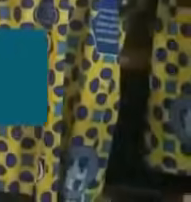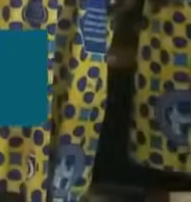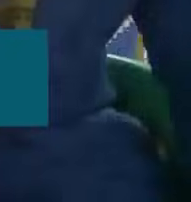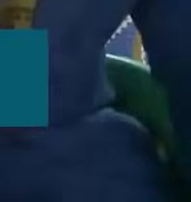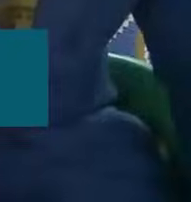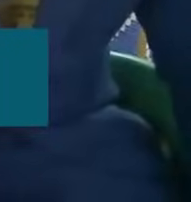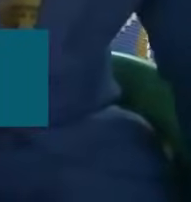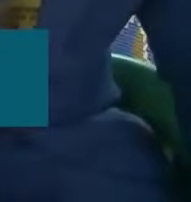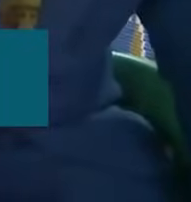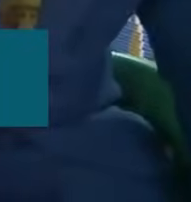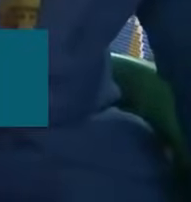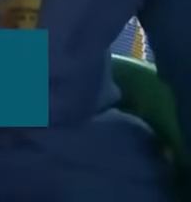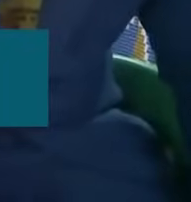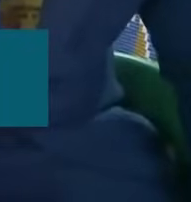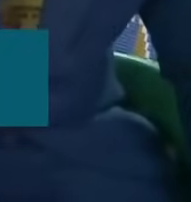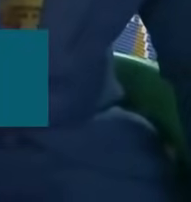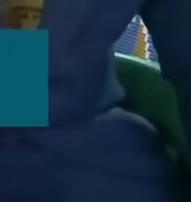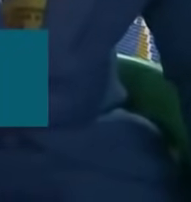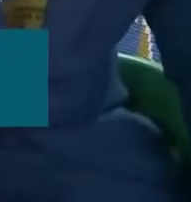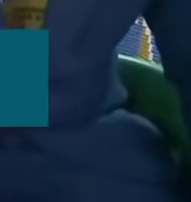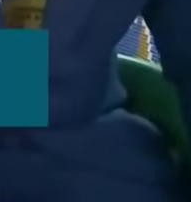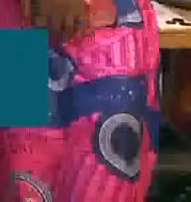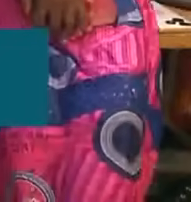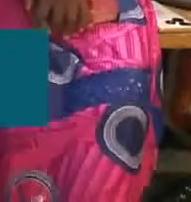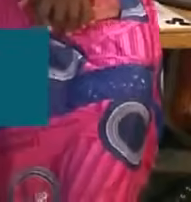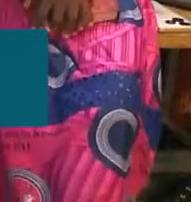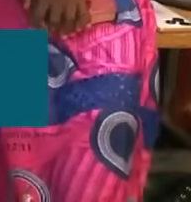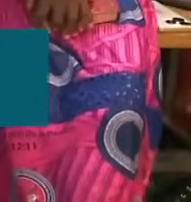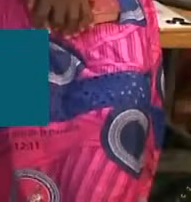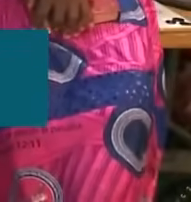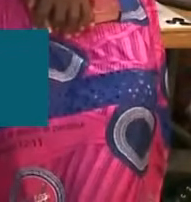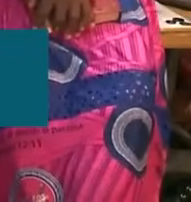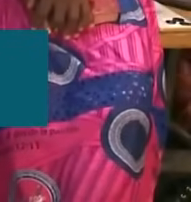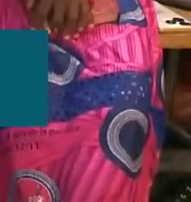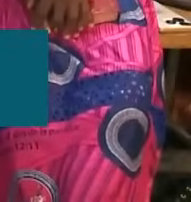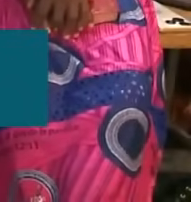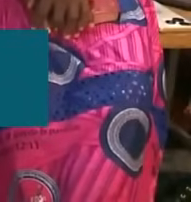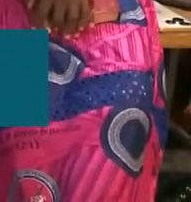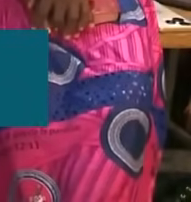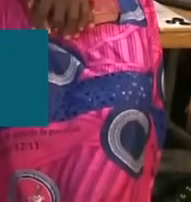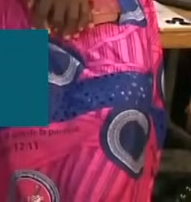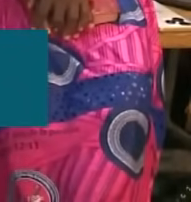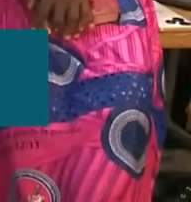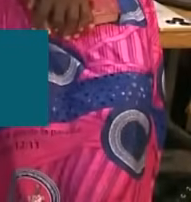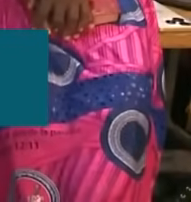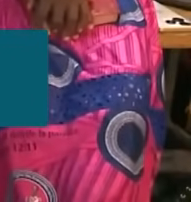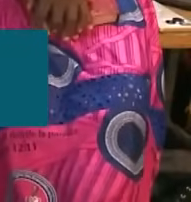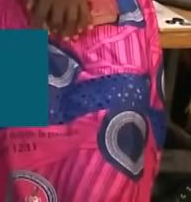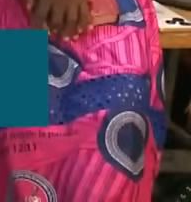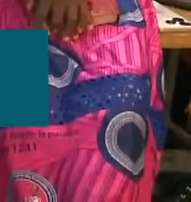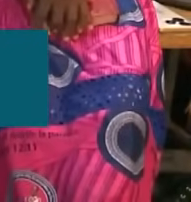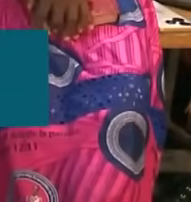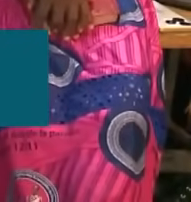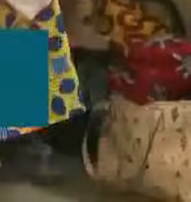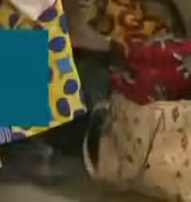un Burkina délivré de livres terroristes. La clôture de la semaine d'intercession est intervenue le 28 juillet